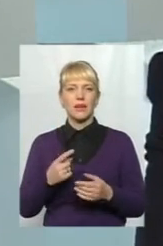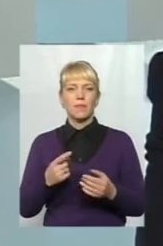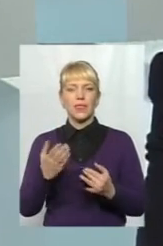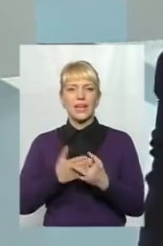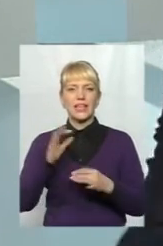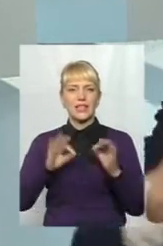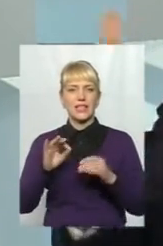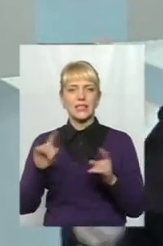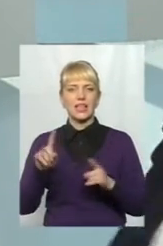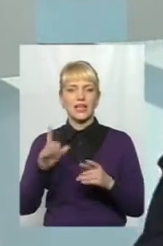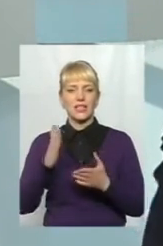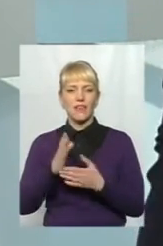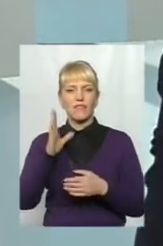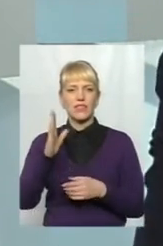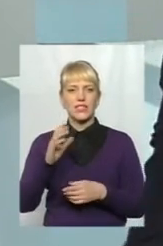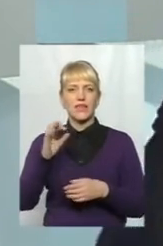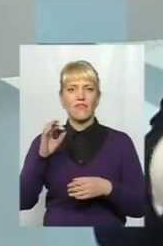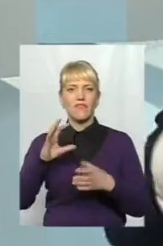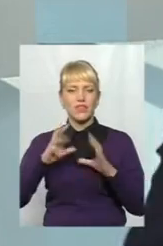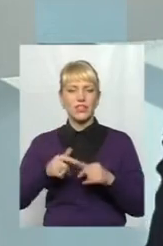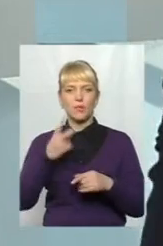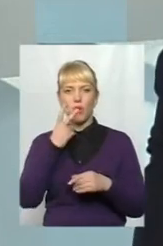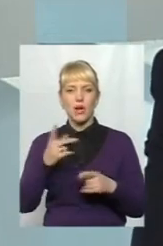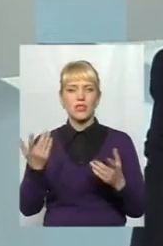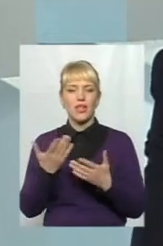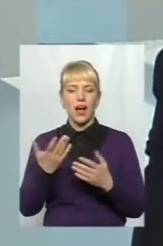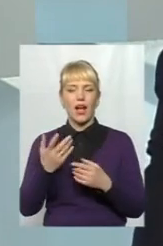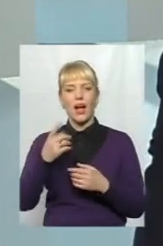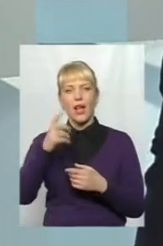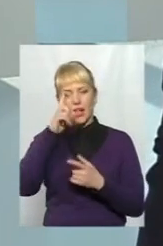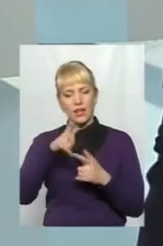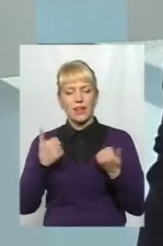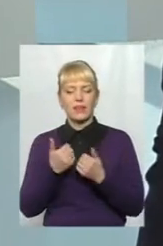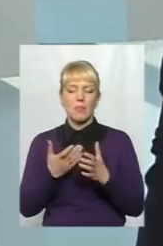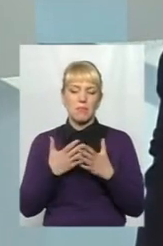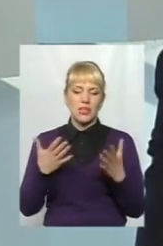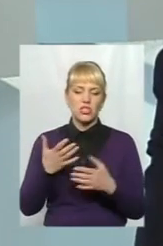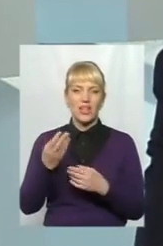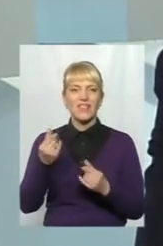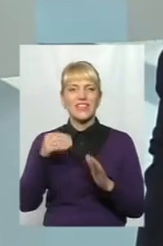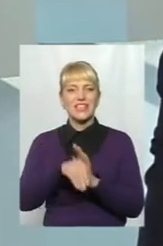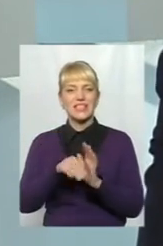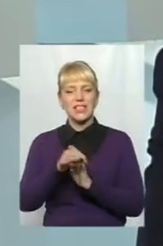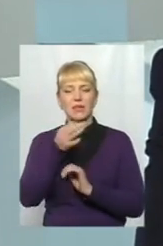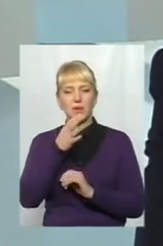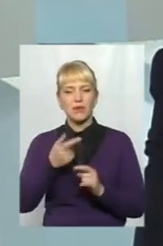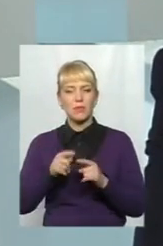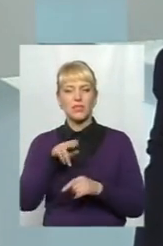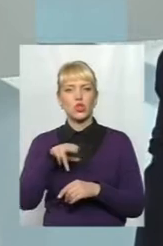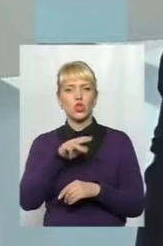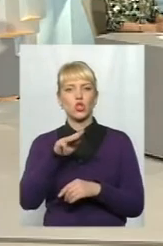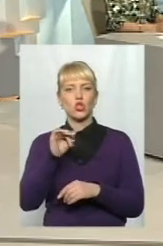який існує фактично в всьому світі. Він показує, яка країна більш економічно інвестиційно приваблива, яка менше. Це індекс Dow Jones.